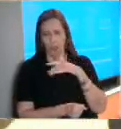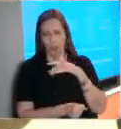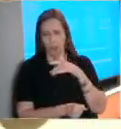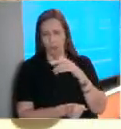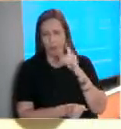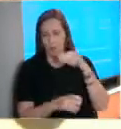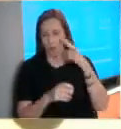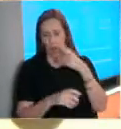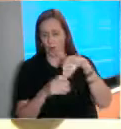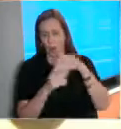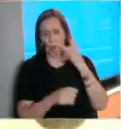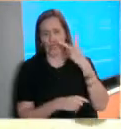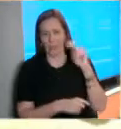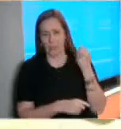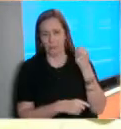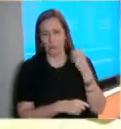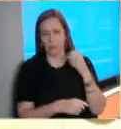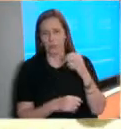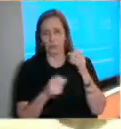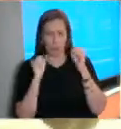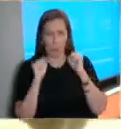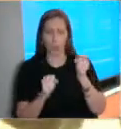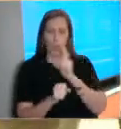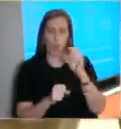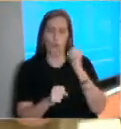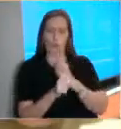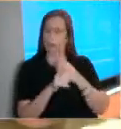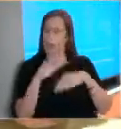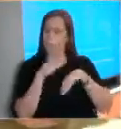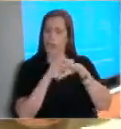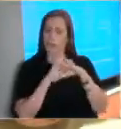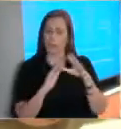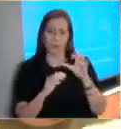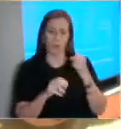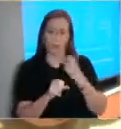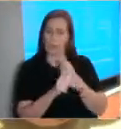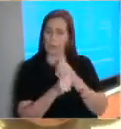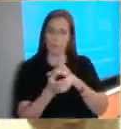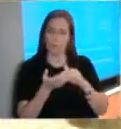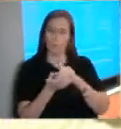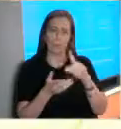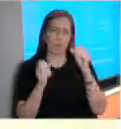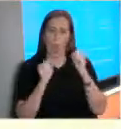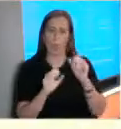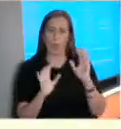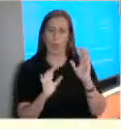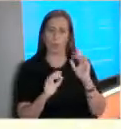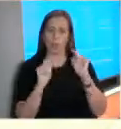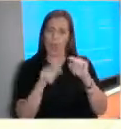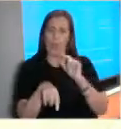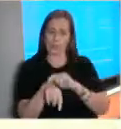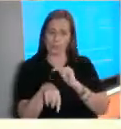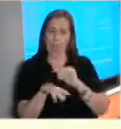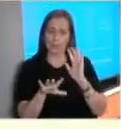מתוך 120 חברי כנסת, שבבירור לא עושים את המקסימום, ואם בכלל אם עושים את המינימום זה לא בטוח. הגיע